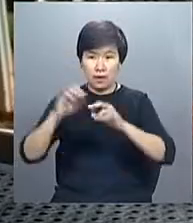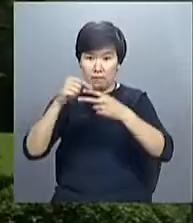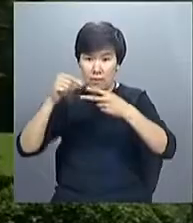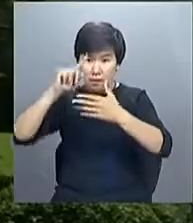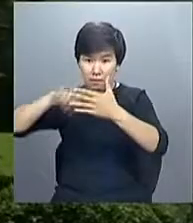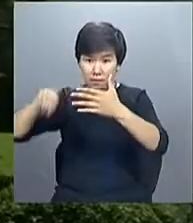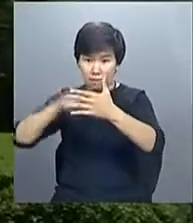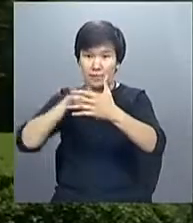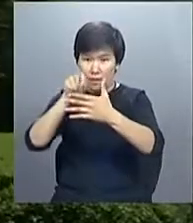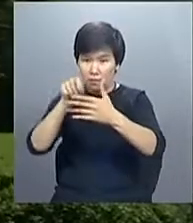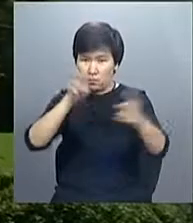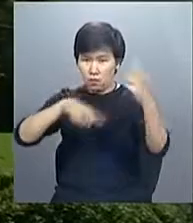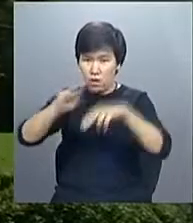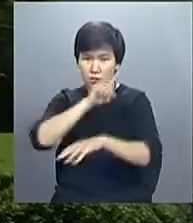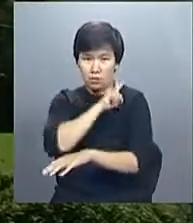ค่ะ